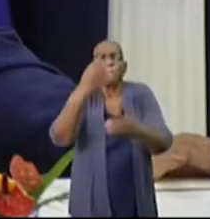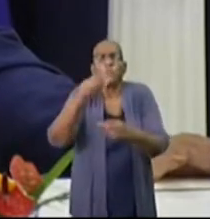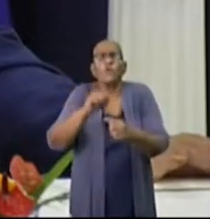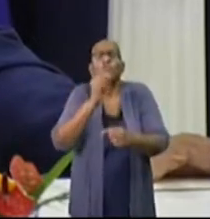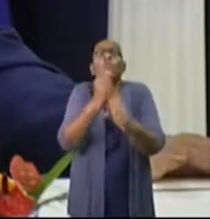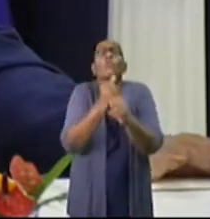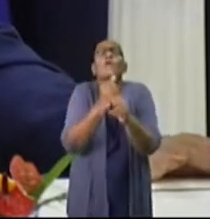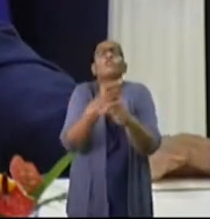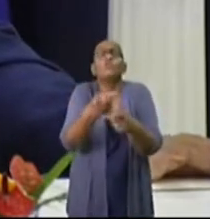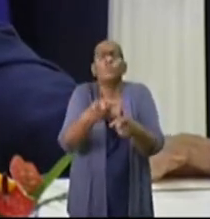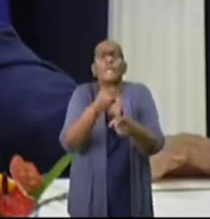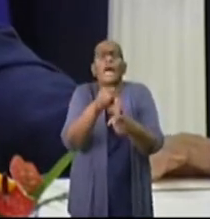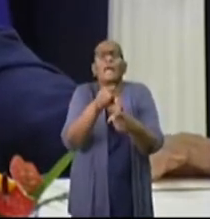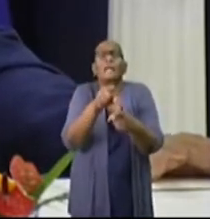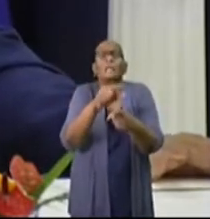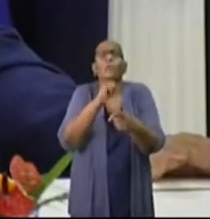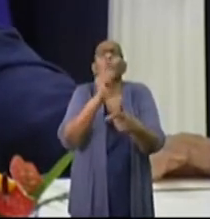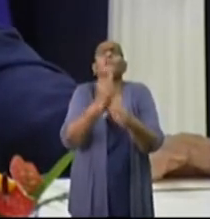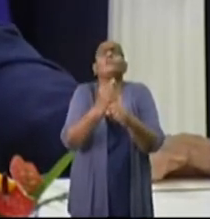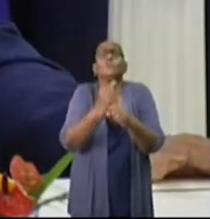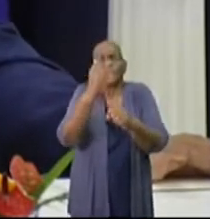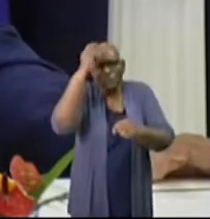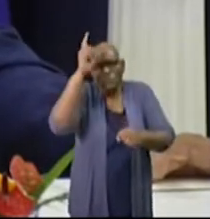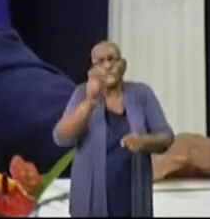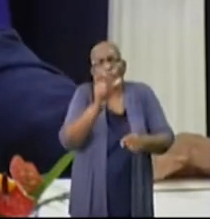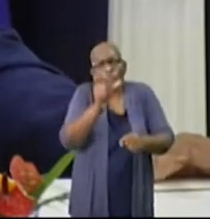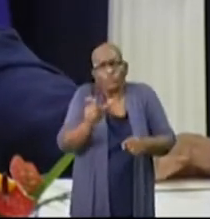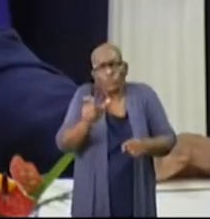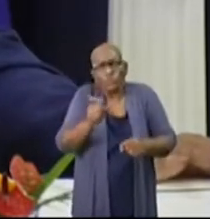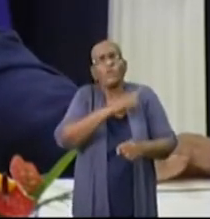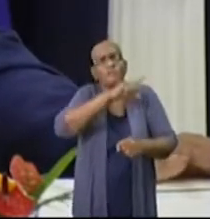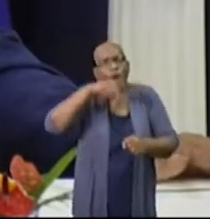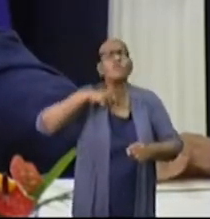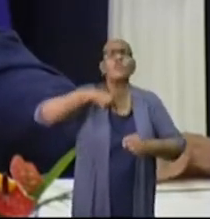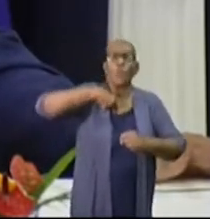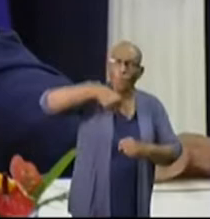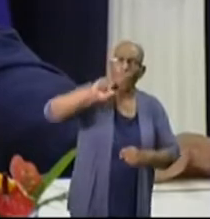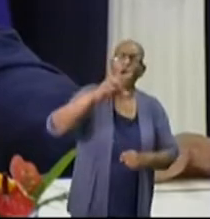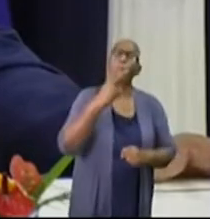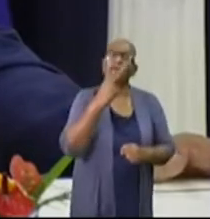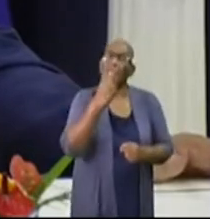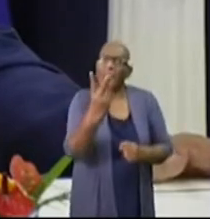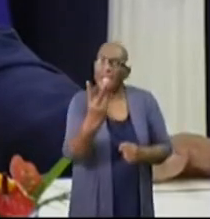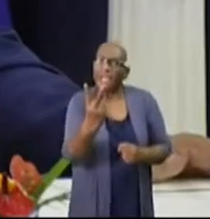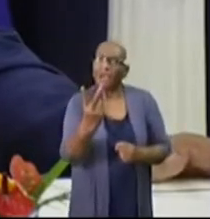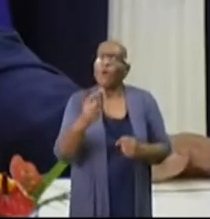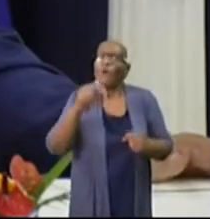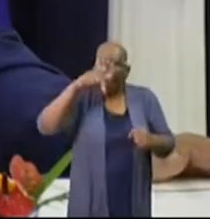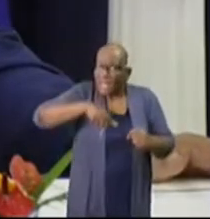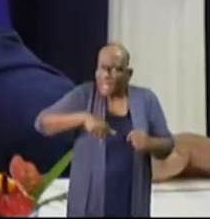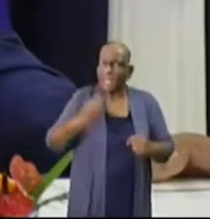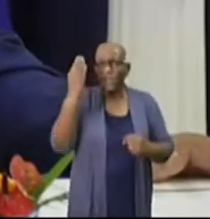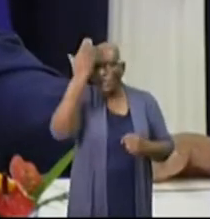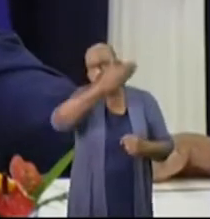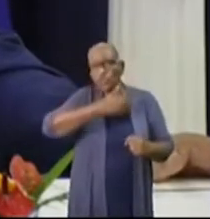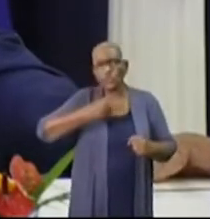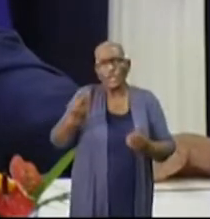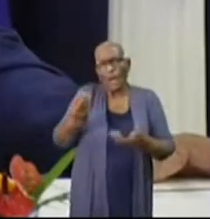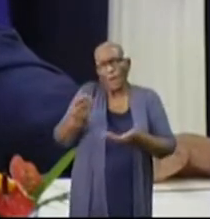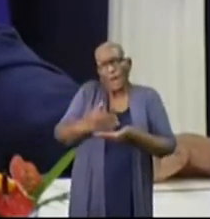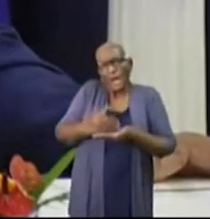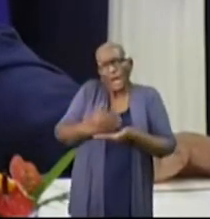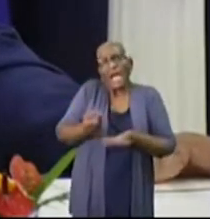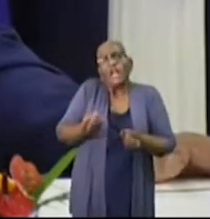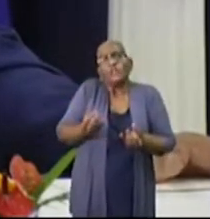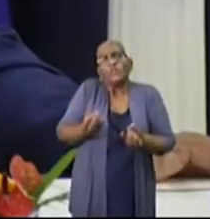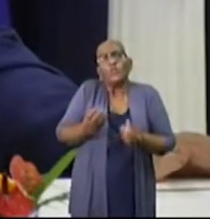om hun bos zodanig te kapitaliseren dat we daarmee ook inkomsten genereren om de crisis